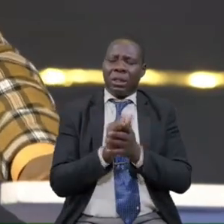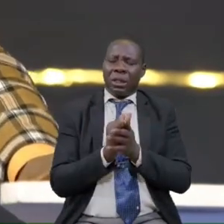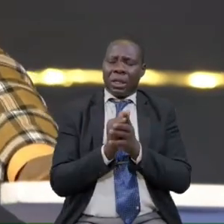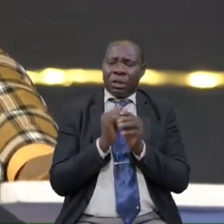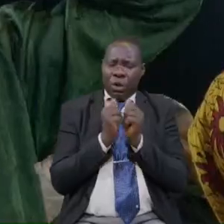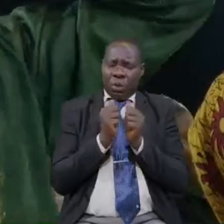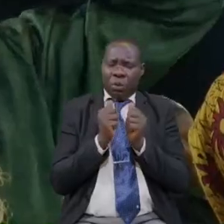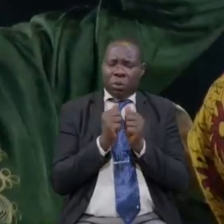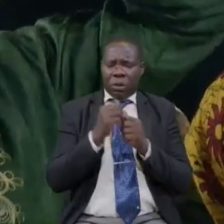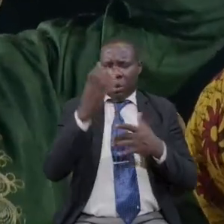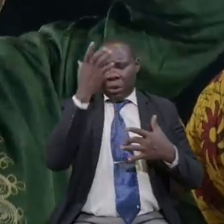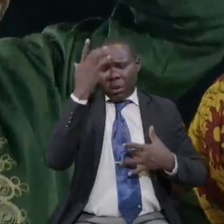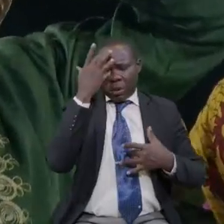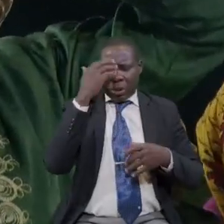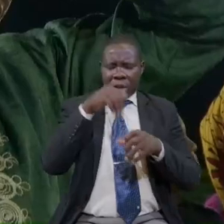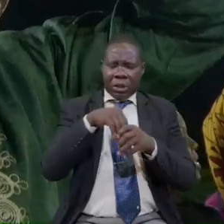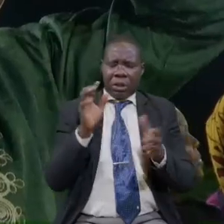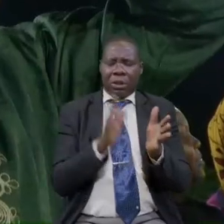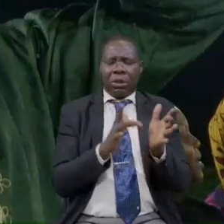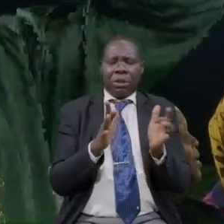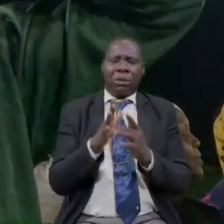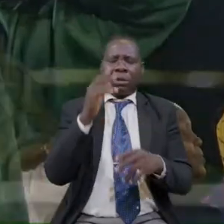de sang au nom de Jésus.